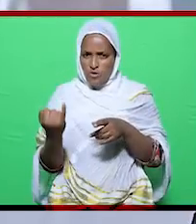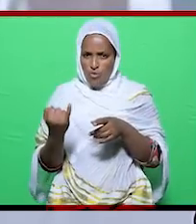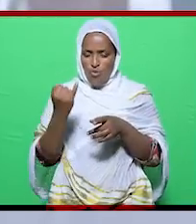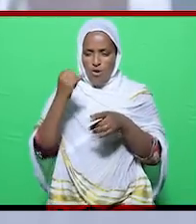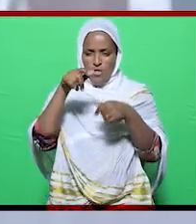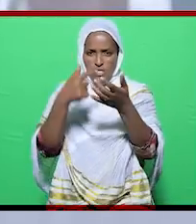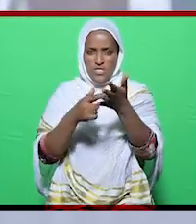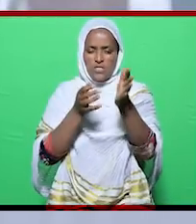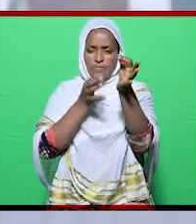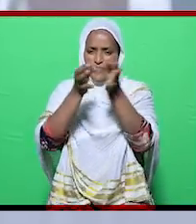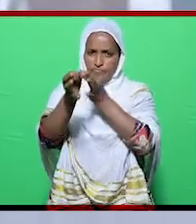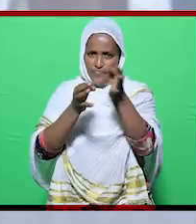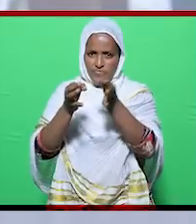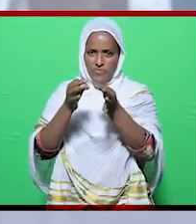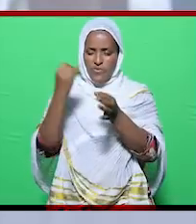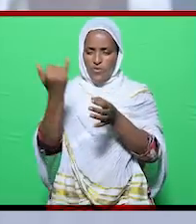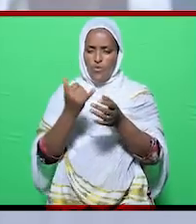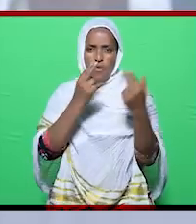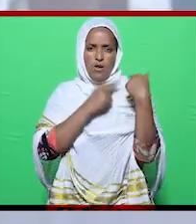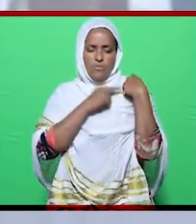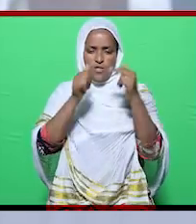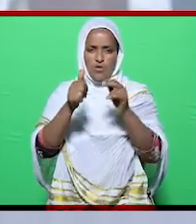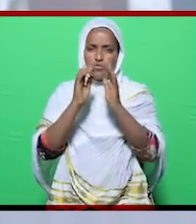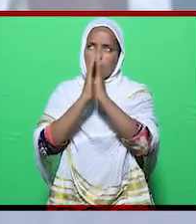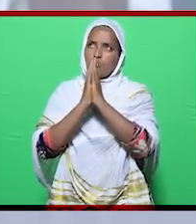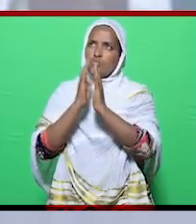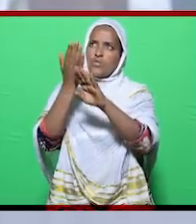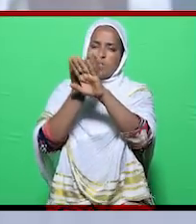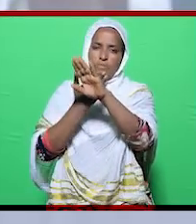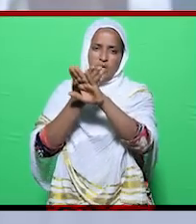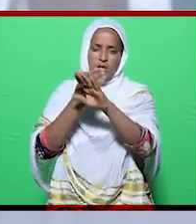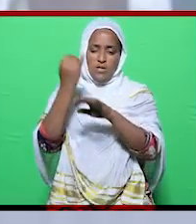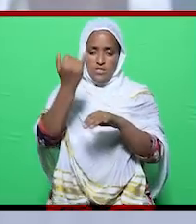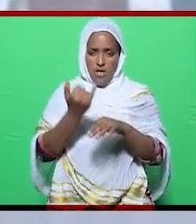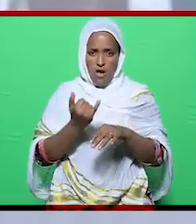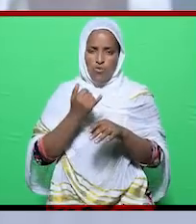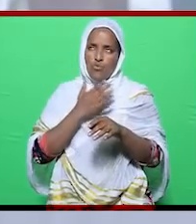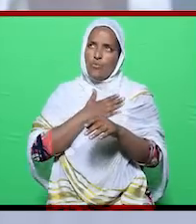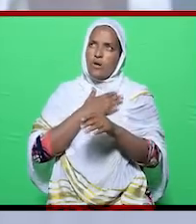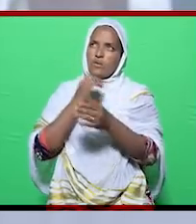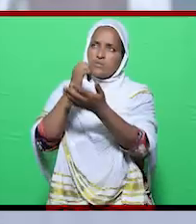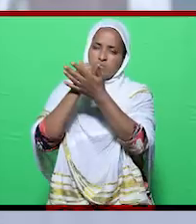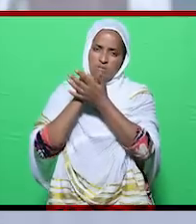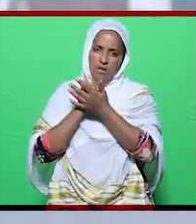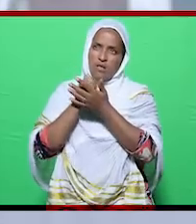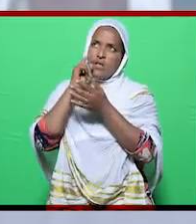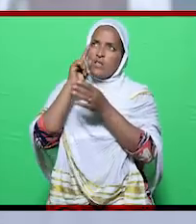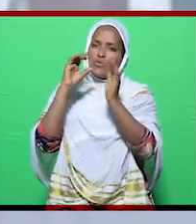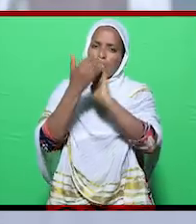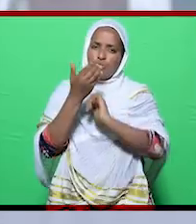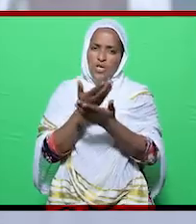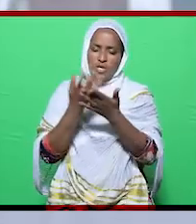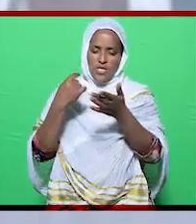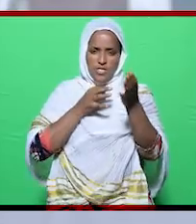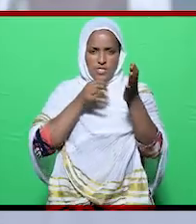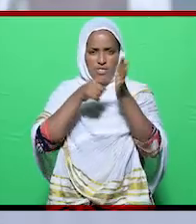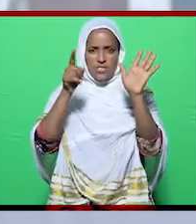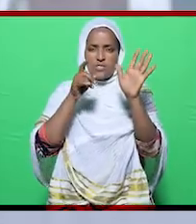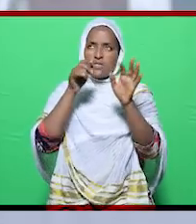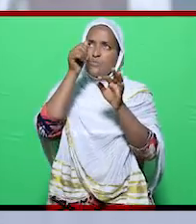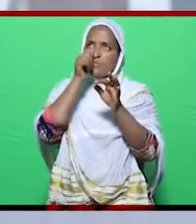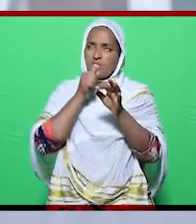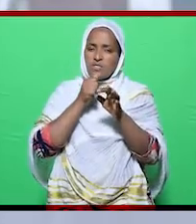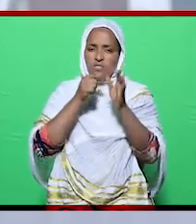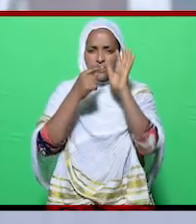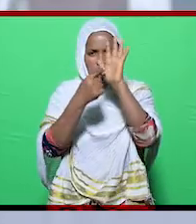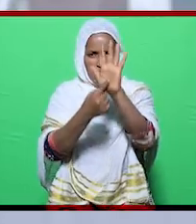ምኑን ነው የምስለው? ስለዚህ ግለጽልኝ። የሥዕሉን ባለቤት ራሱ በጸሎት ይለምናል። ሰዓሊው ግለጽልኝ፣ ያንተ የሆነውን ነገር